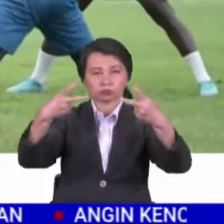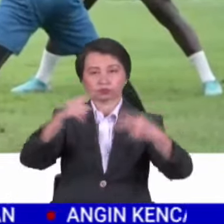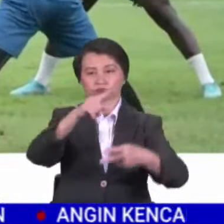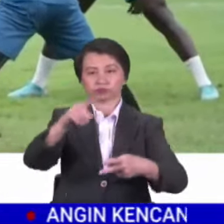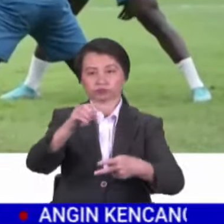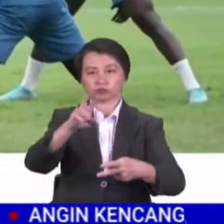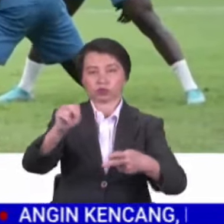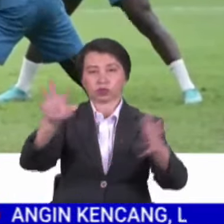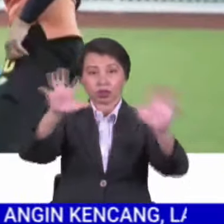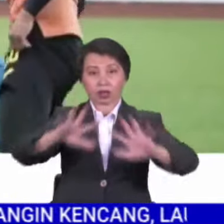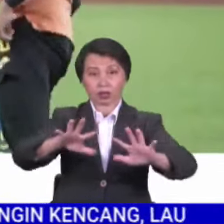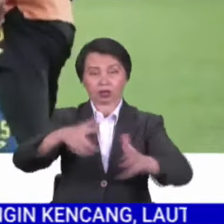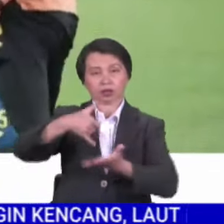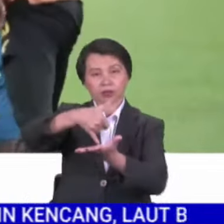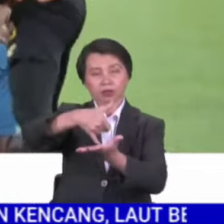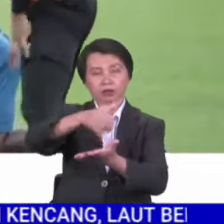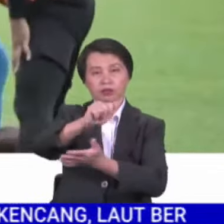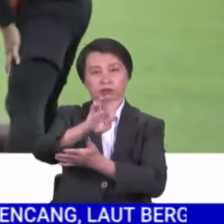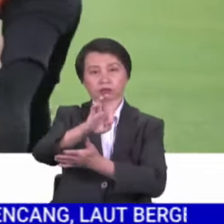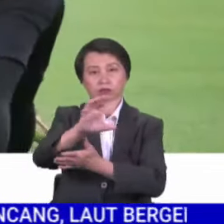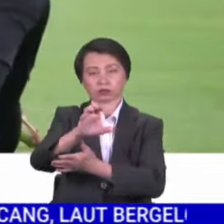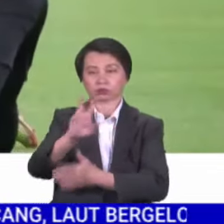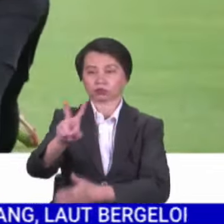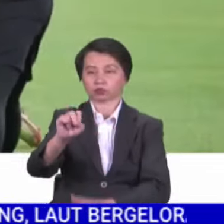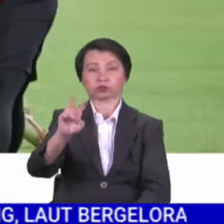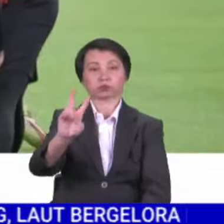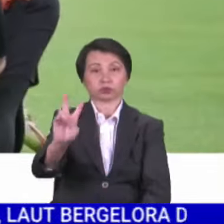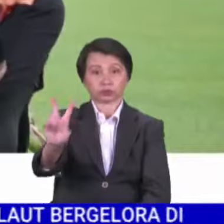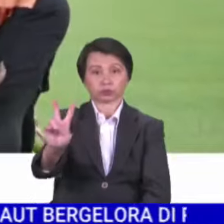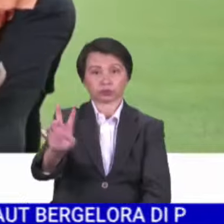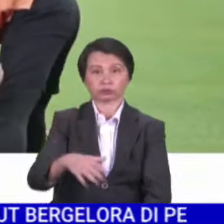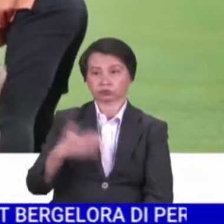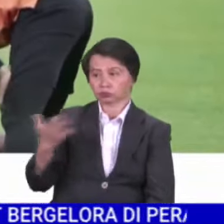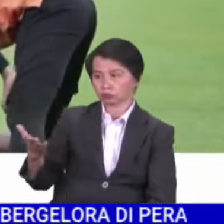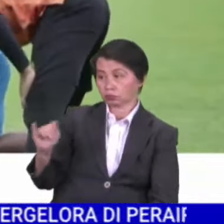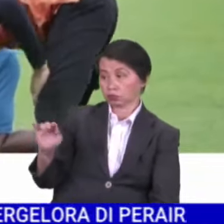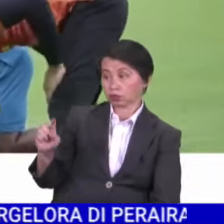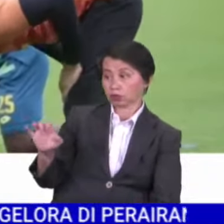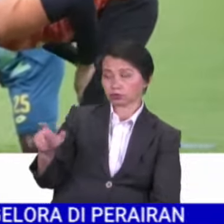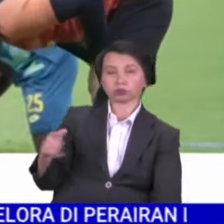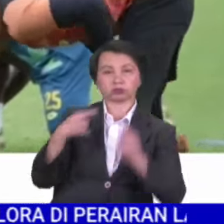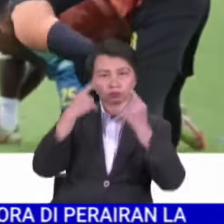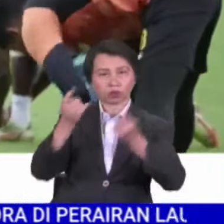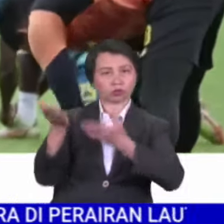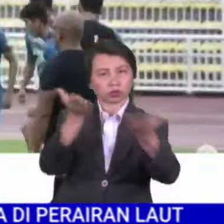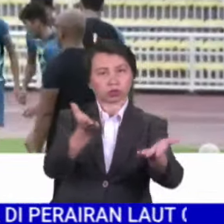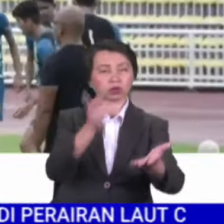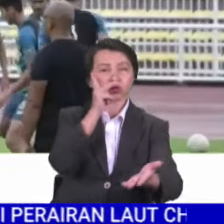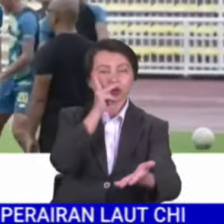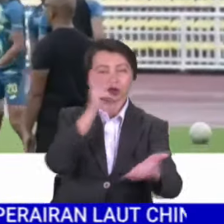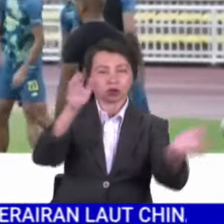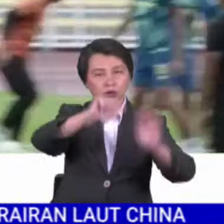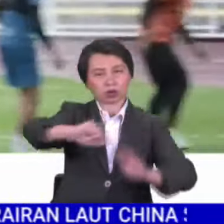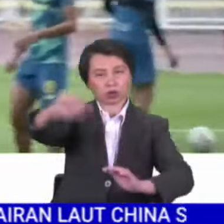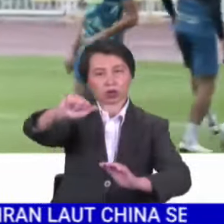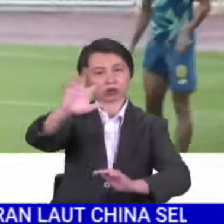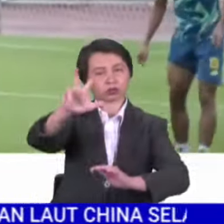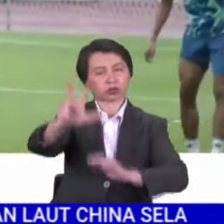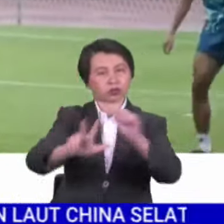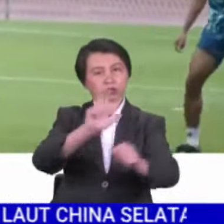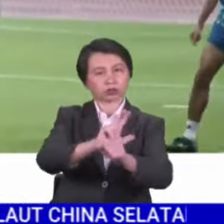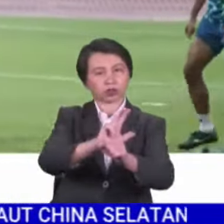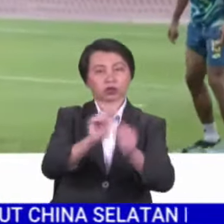ASEAN Piala AFC 2022. Aidil Syahrin juga berjaya membawa Kedah ke pentas Asia 3 tahun